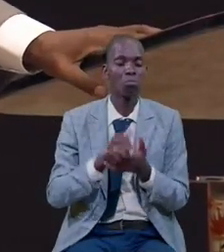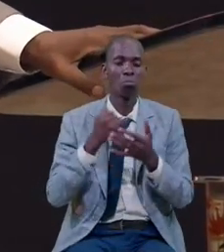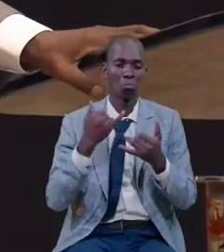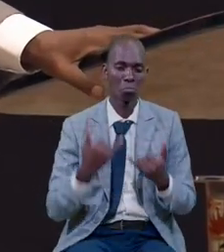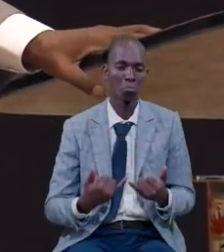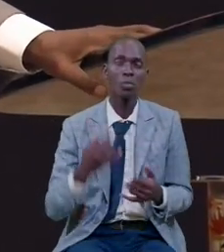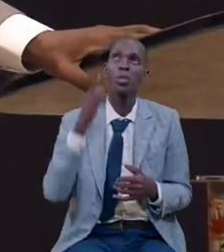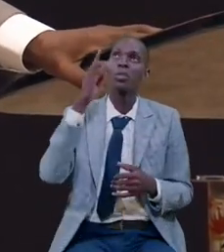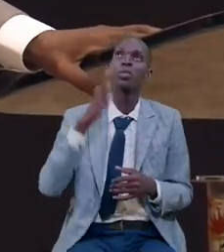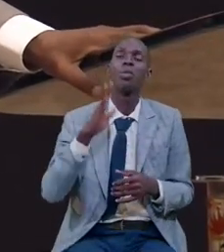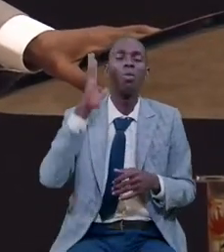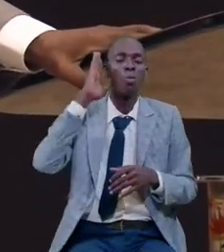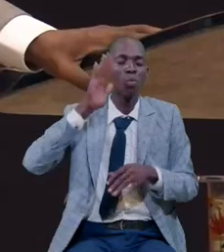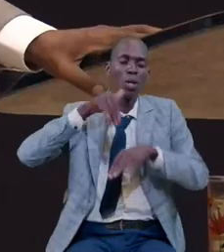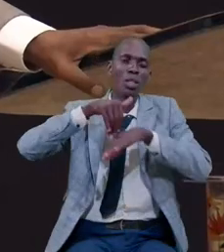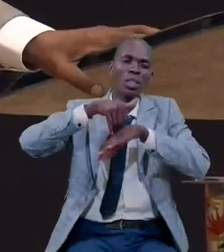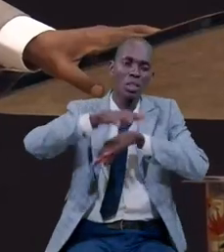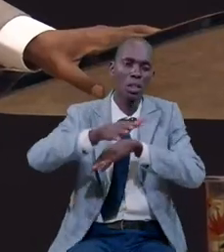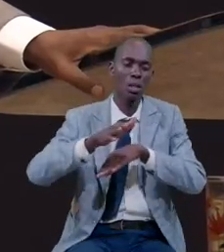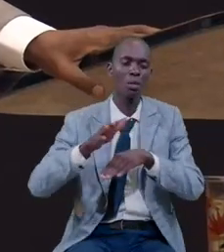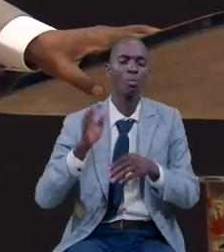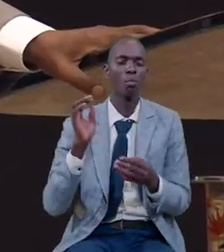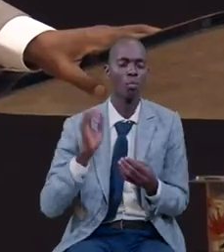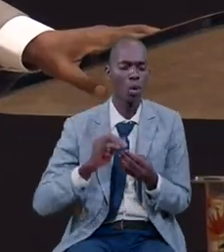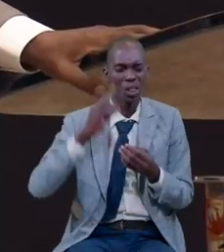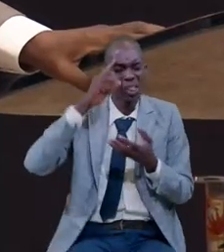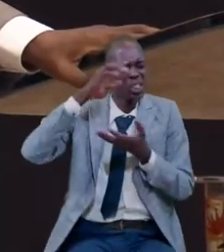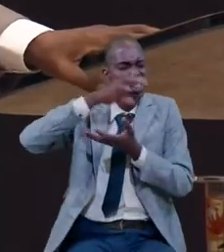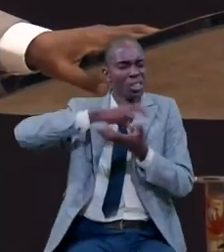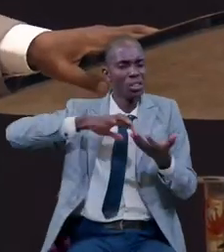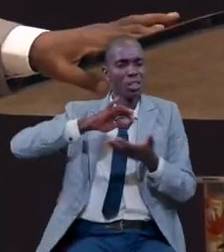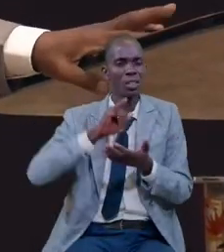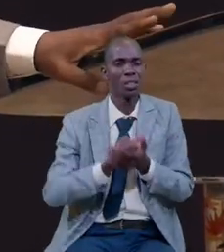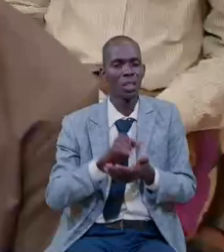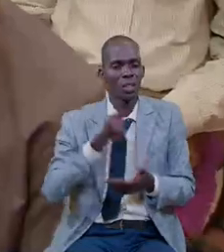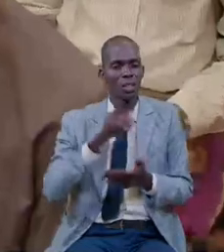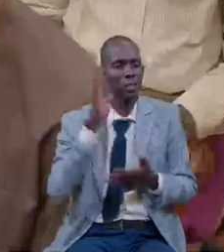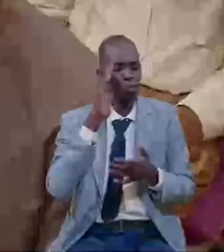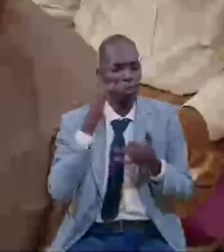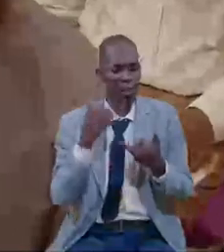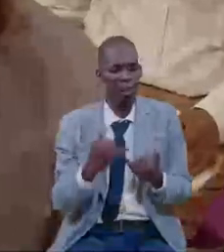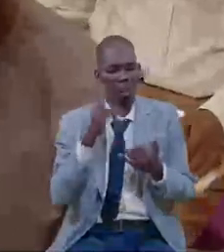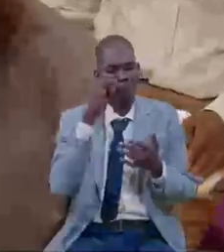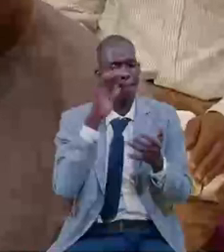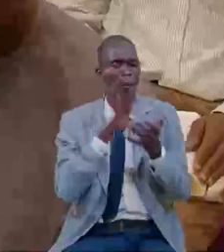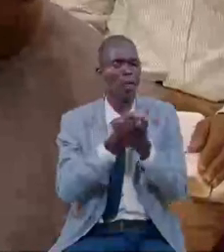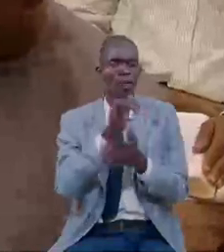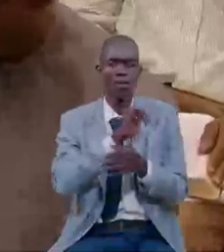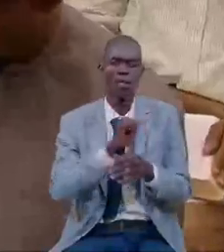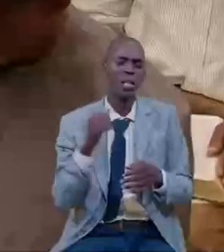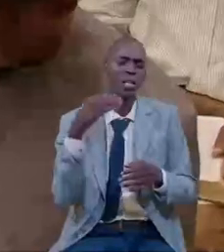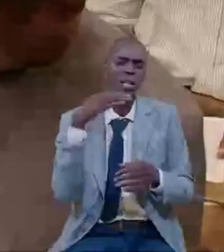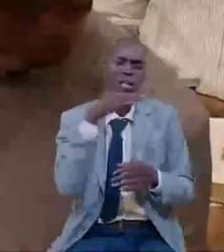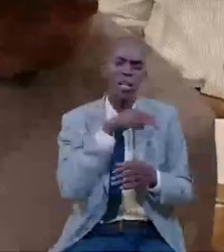leur envoie une puissance d'égarement pour qu'ils croient au mensonge. Verset 12